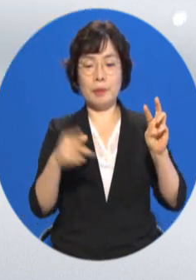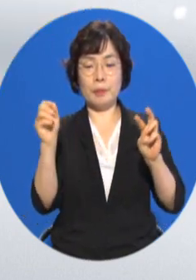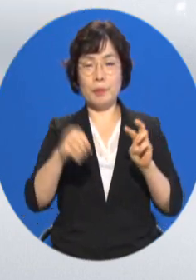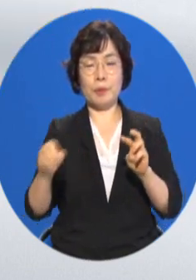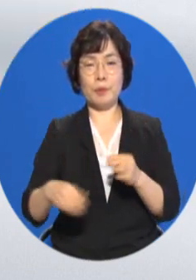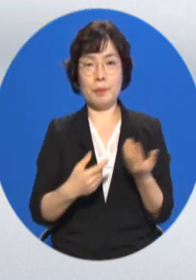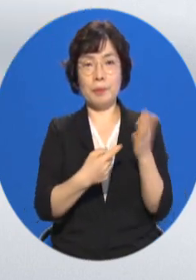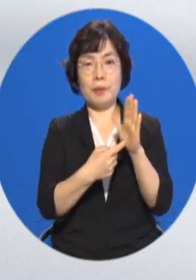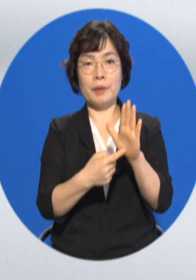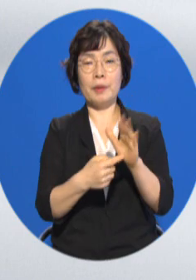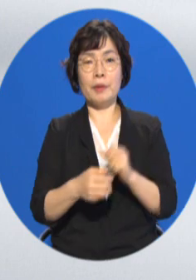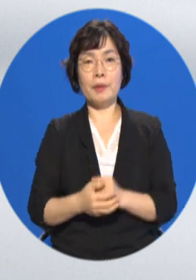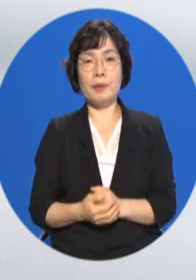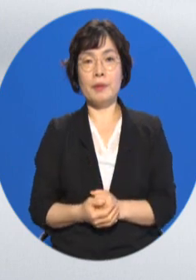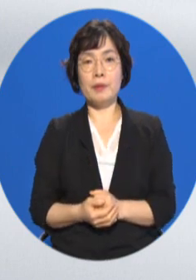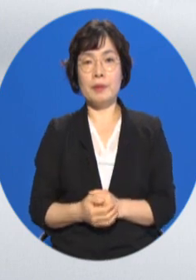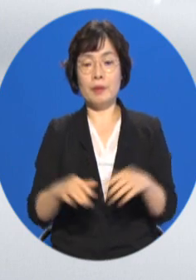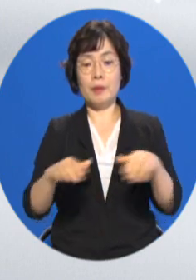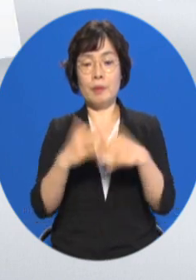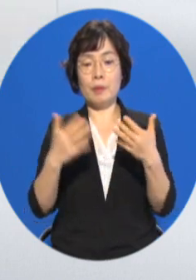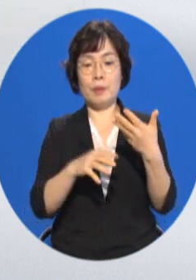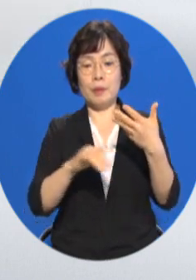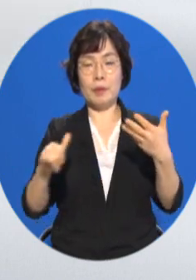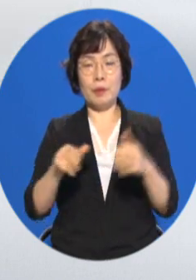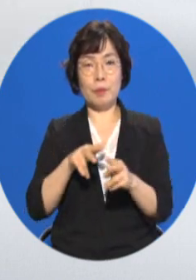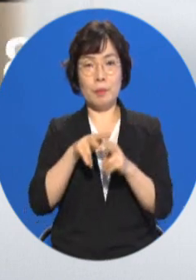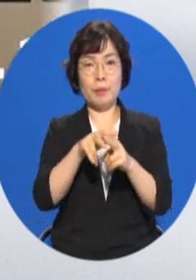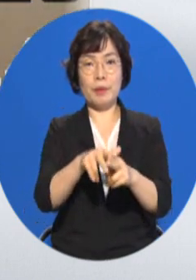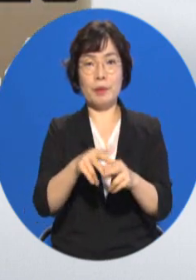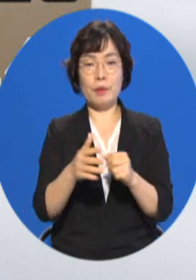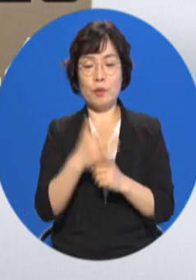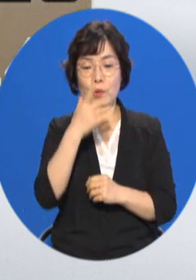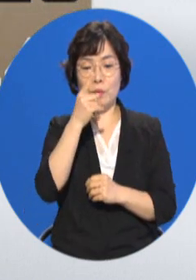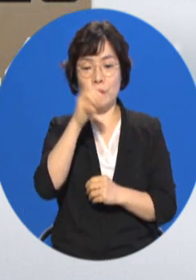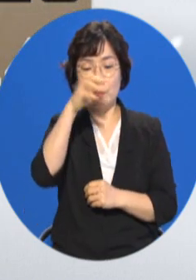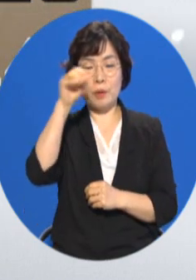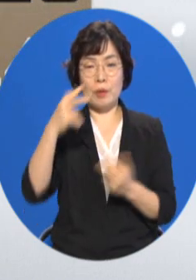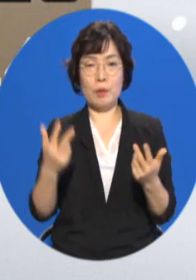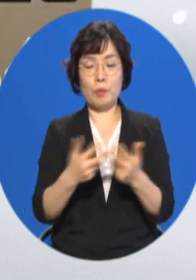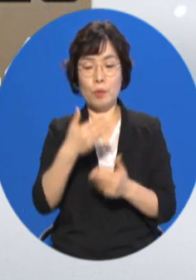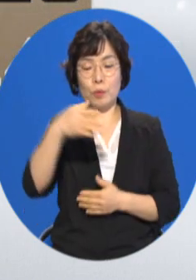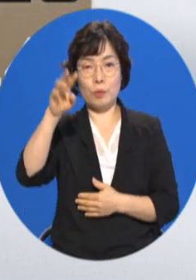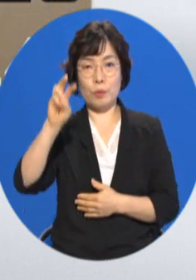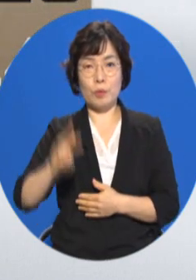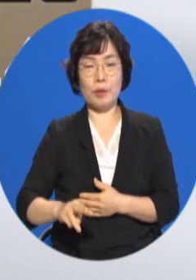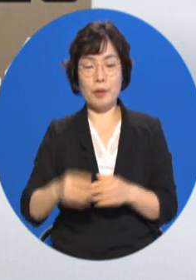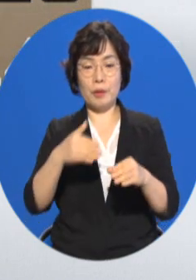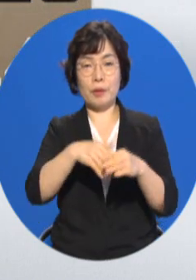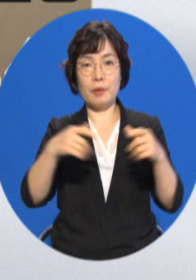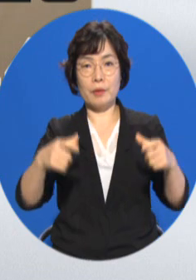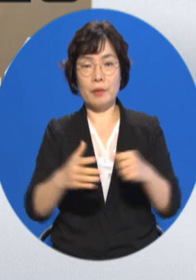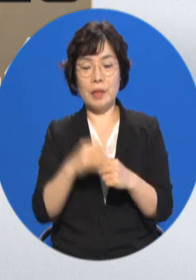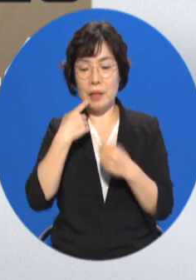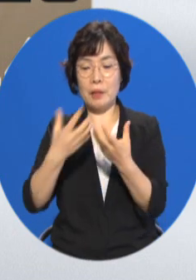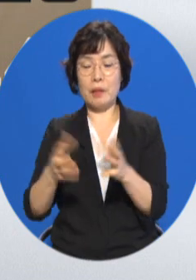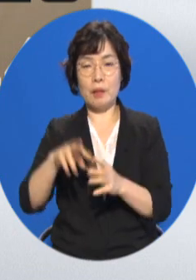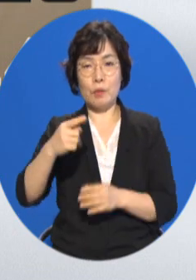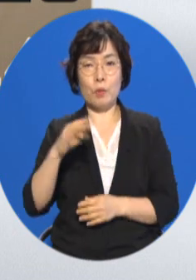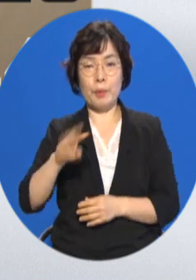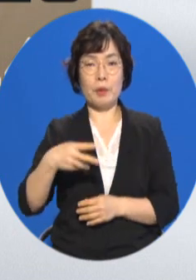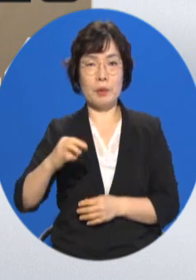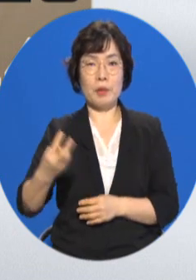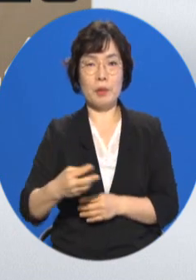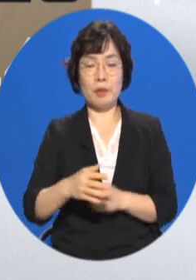3.7%로 집계됐습니다. 모두 8명의 후보가 출마한 순천 광양 곡성 구례갑 선거구에서는 더불어민주당 소병철